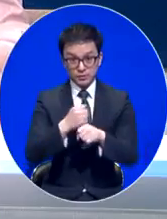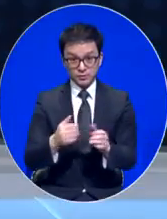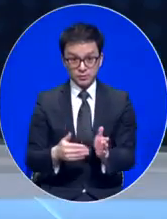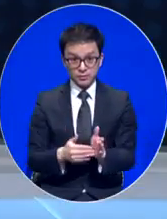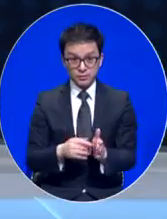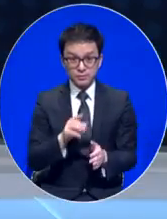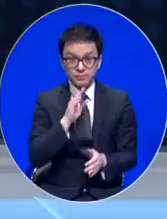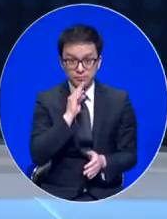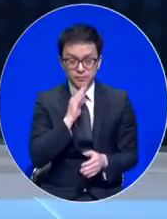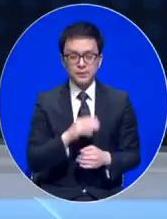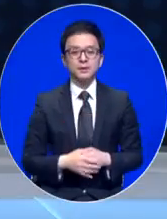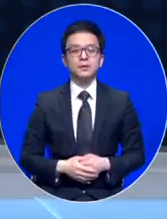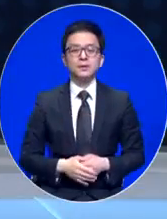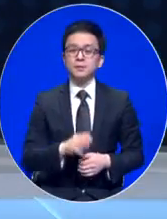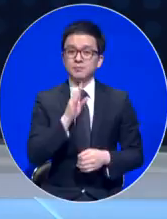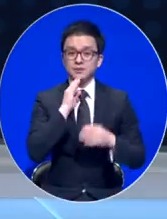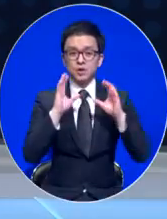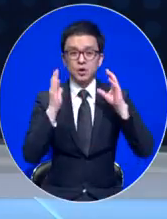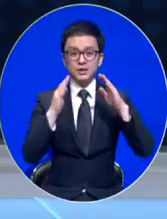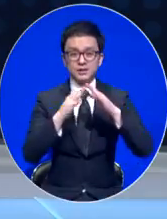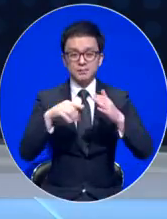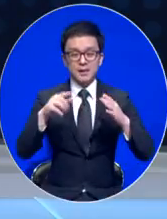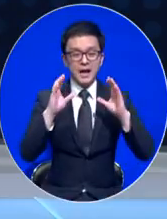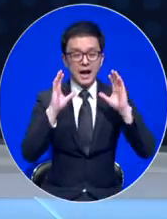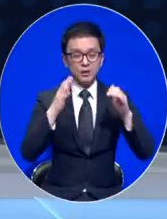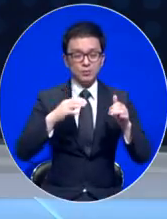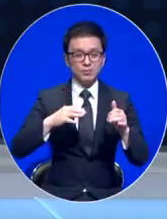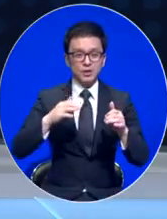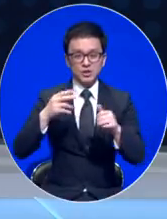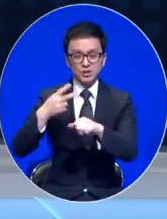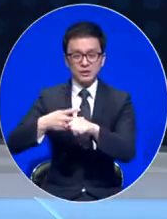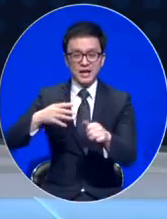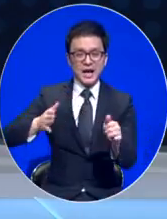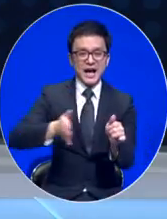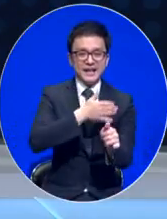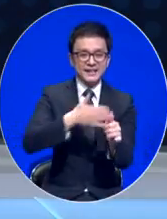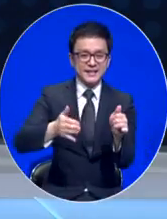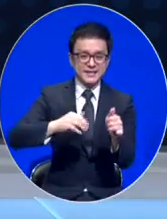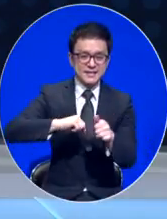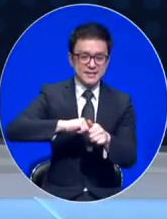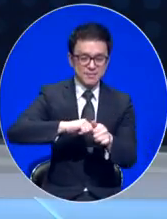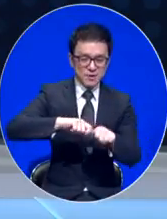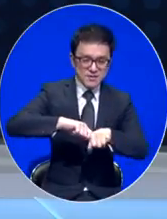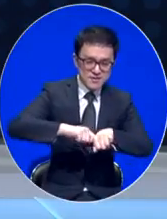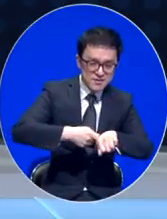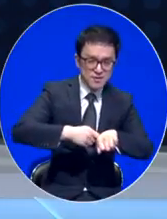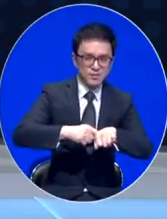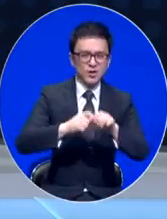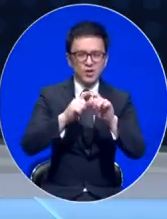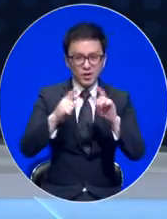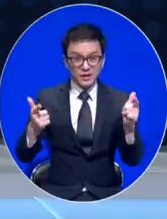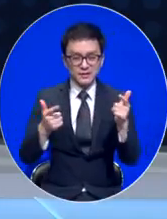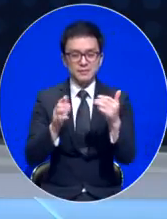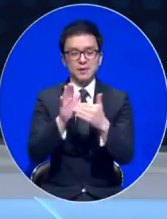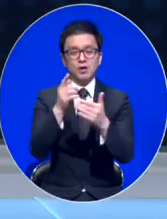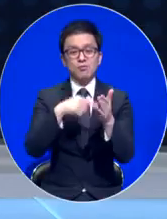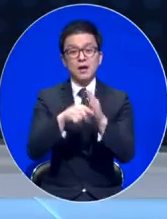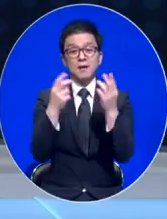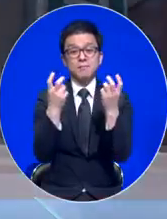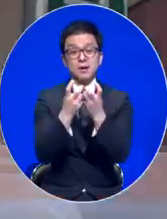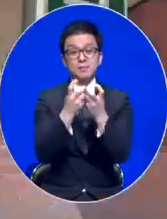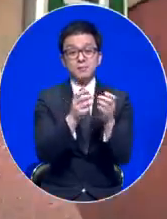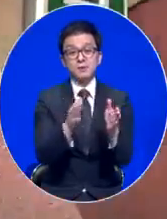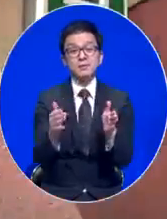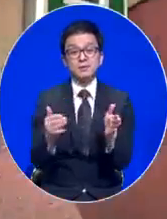네, 맞습니다. 이런 어린이집 아동학대를 완전히 근절하기 위한 그 근본적인 대책도 이번에 마련됐는데요. 네.